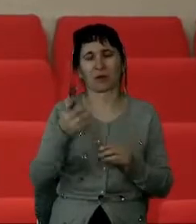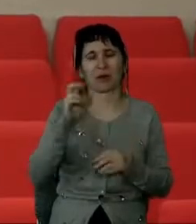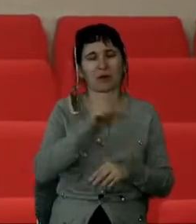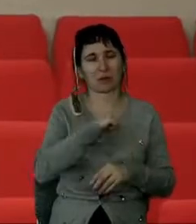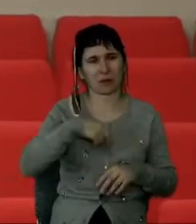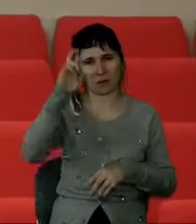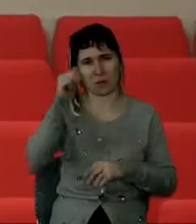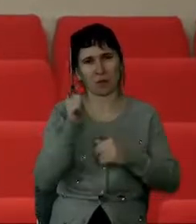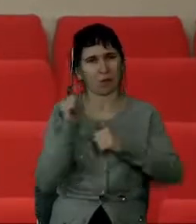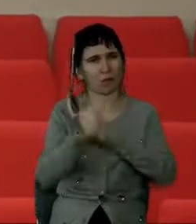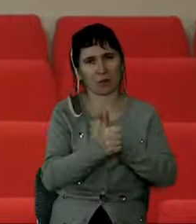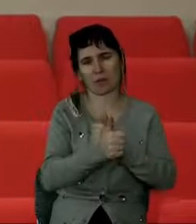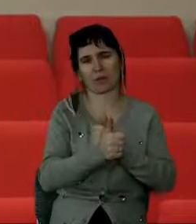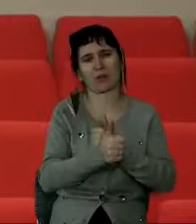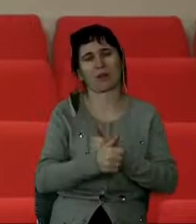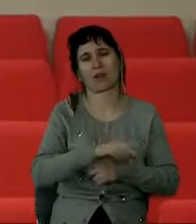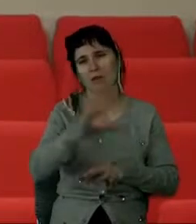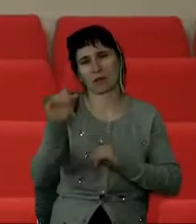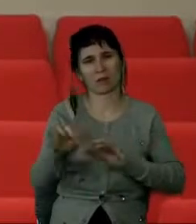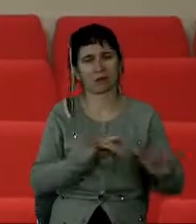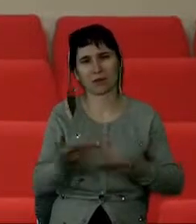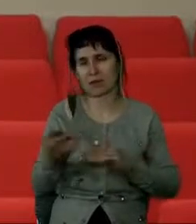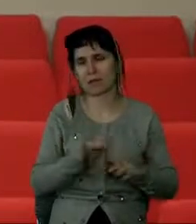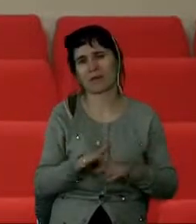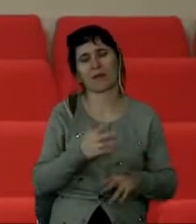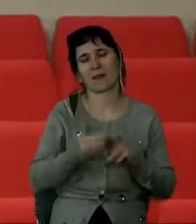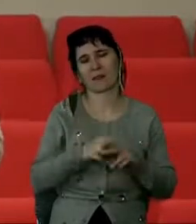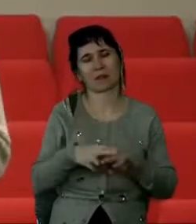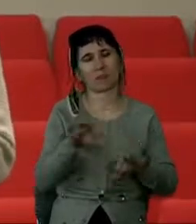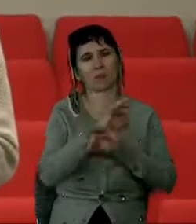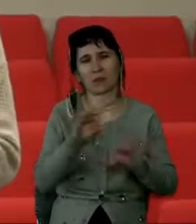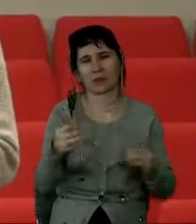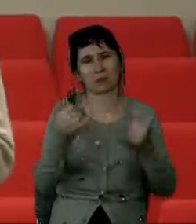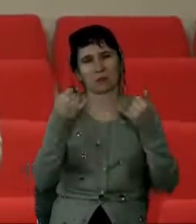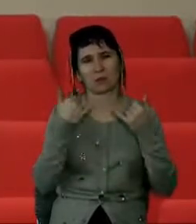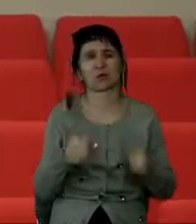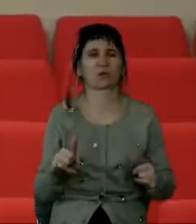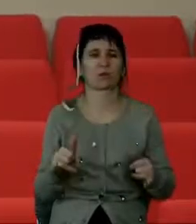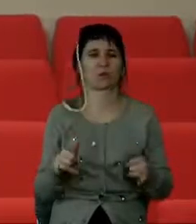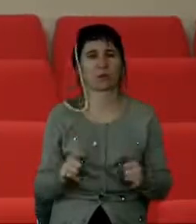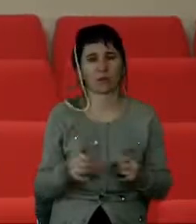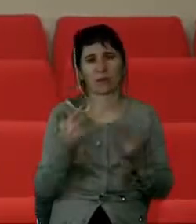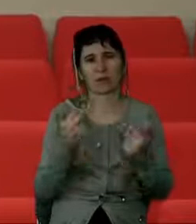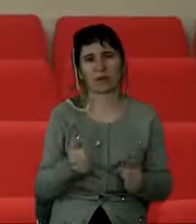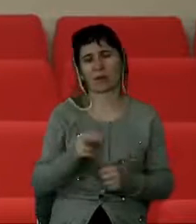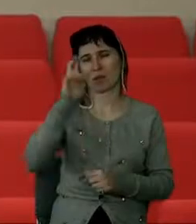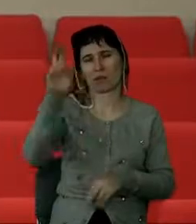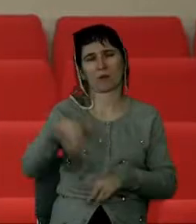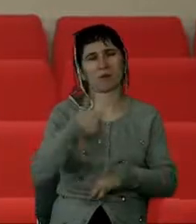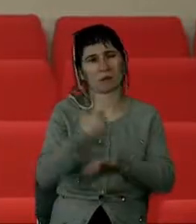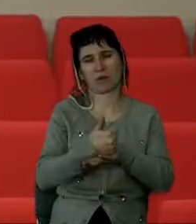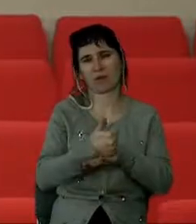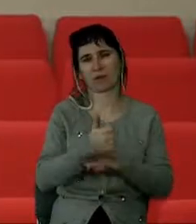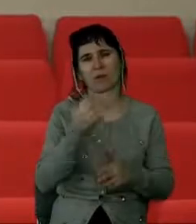нас, це є щось унікальне, це є щось прекрасне. І він є той, хто